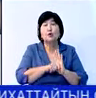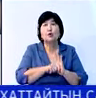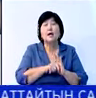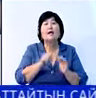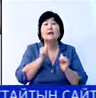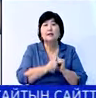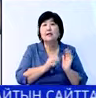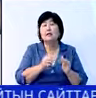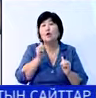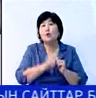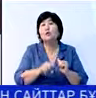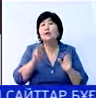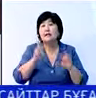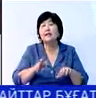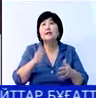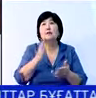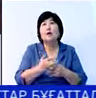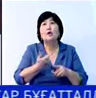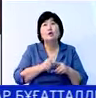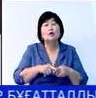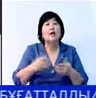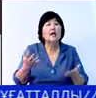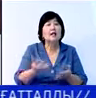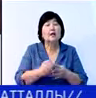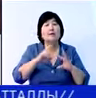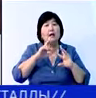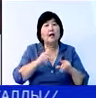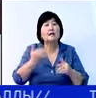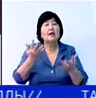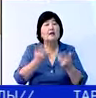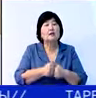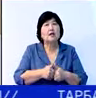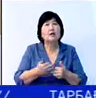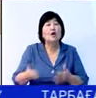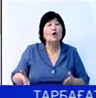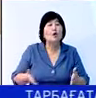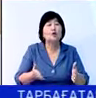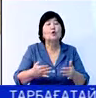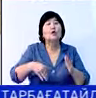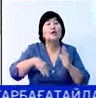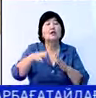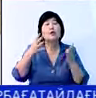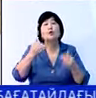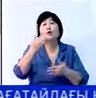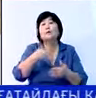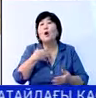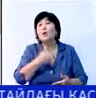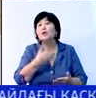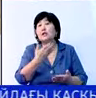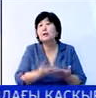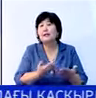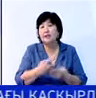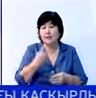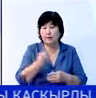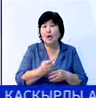жиілетіп, күнделік тексеріп жатырмыз. Жолдардан табылған ақаулар саны биыл өте көп. Жол жабынын жақсарту күн тәртібіндегі өзекті мәселелердің